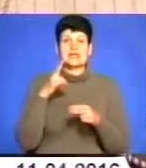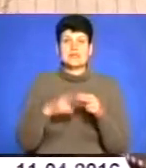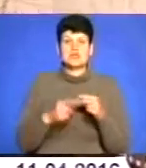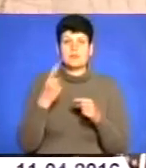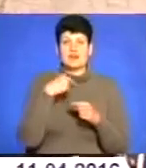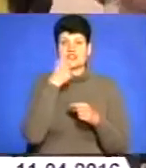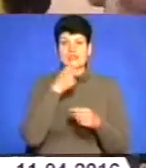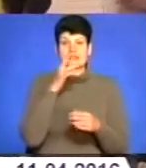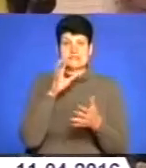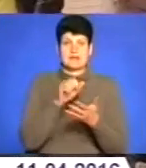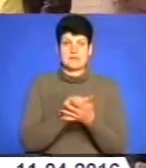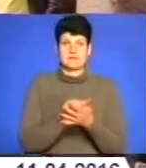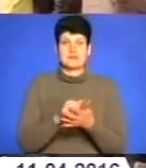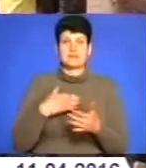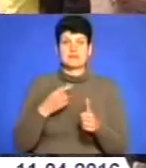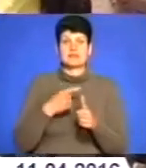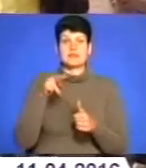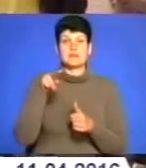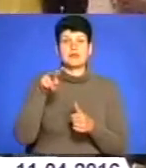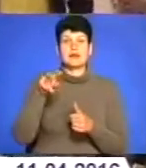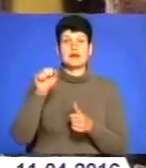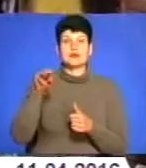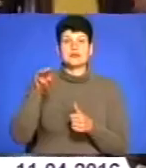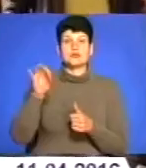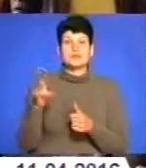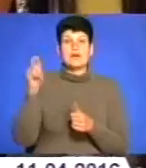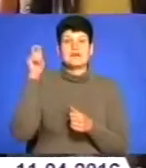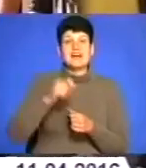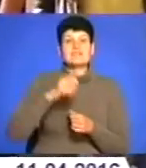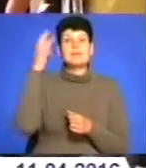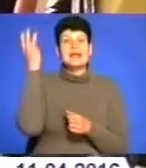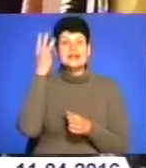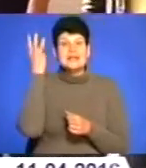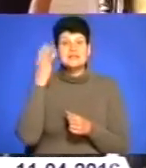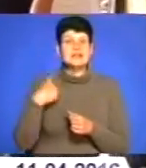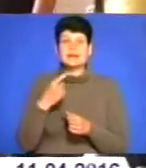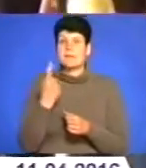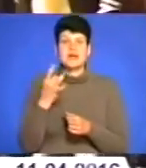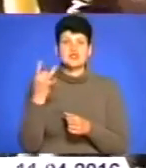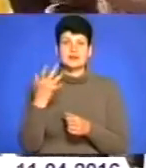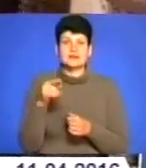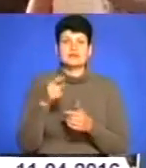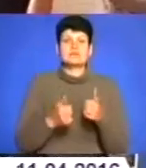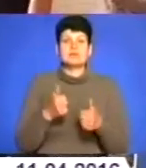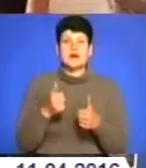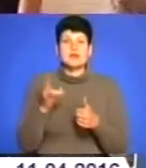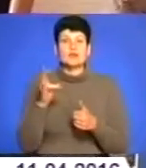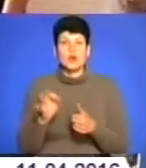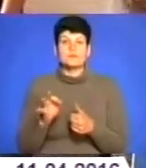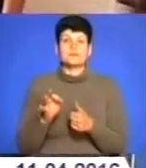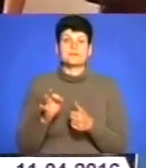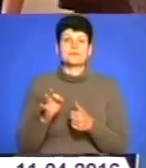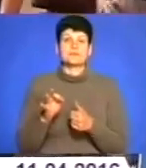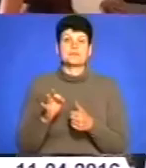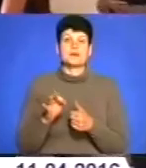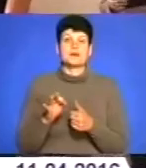перший рік займатися. Мене звуть Платон, я з Хмельницького приїхала. Я не перший раз на таких змаганнях, але